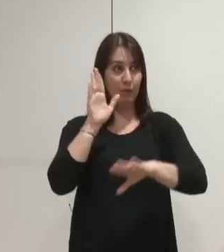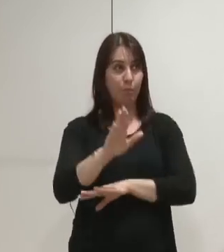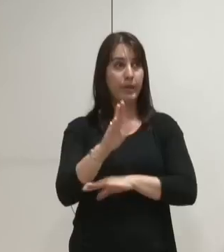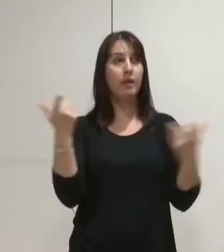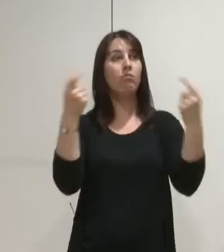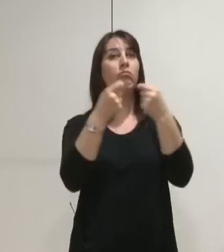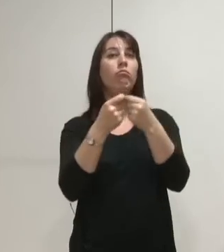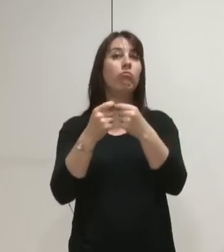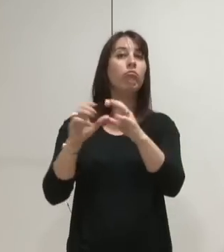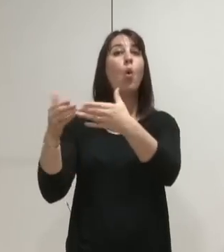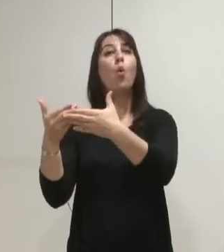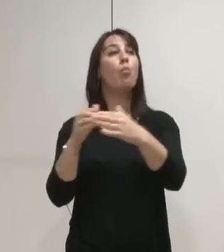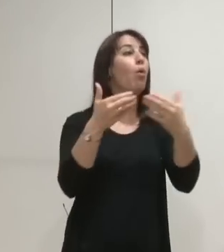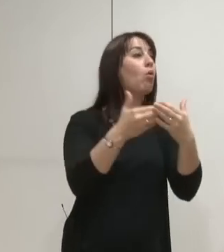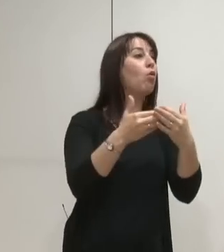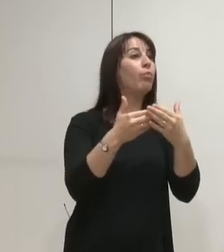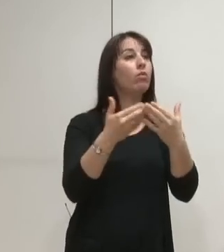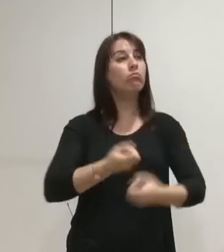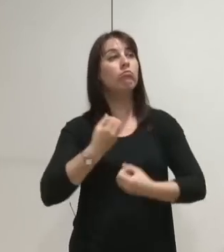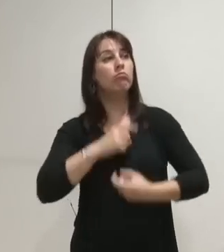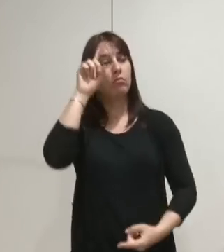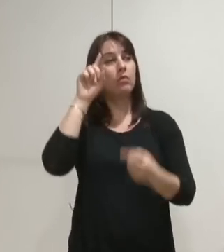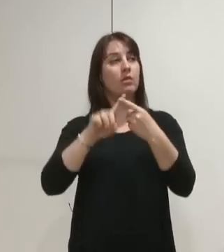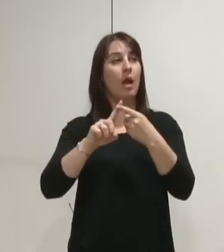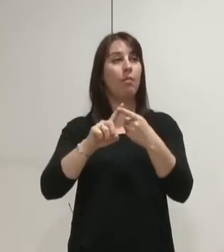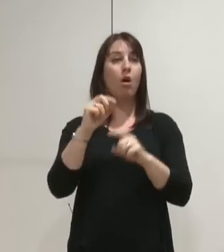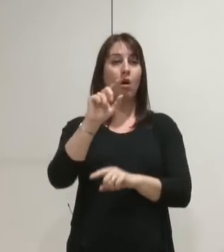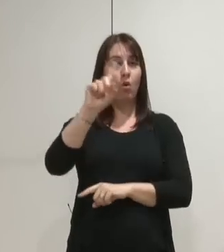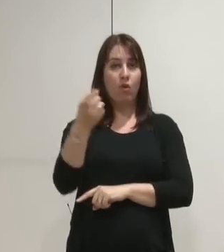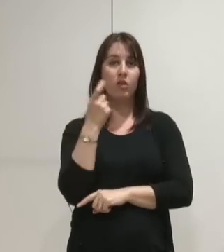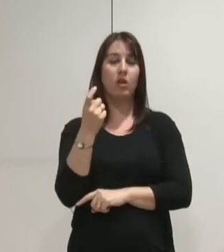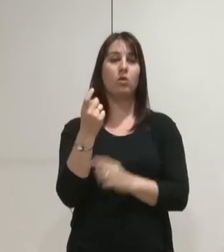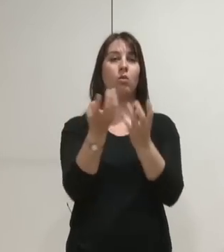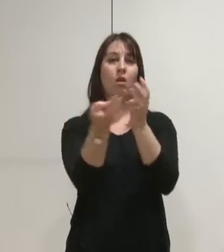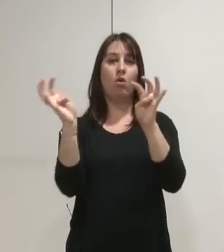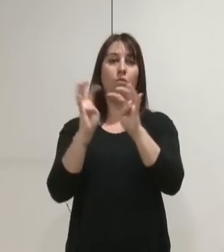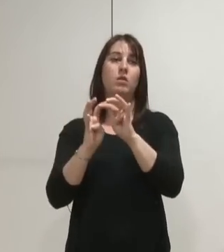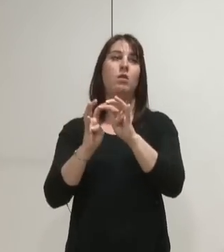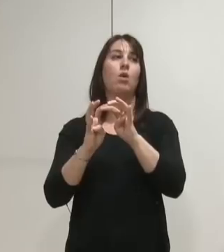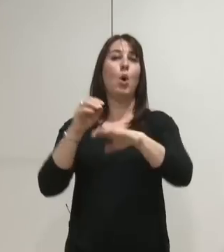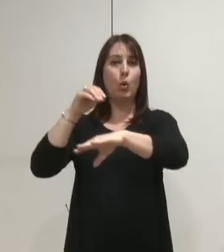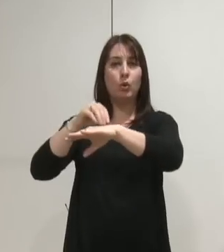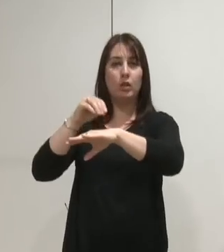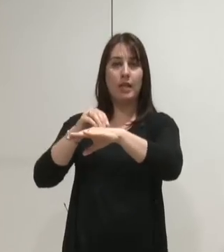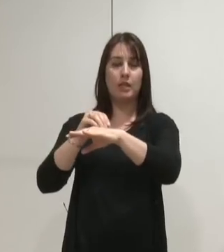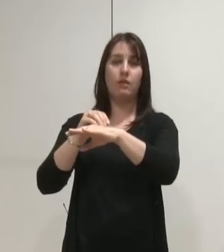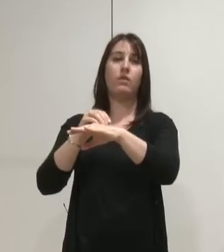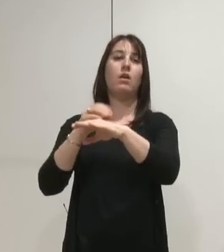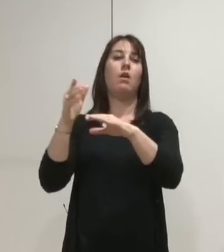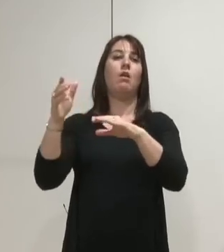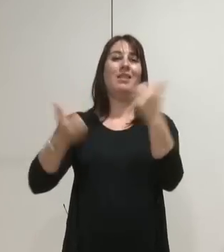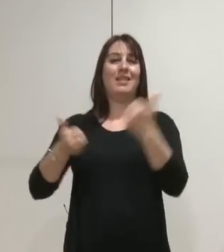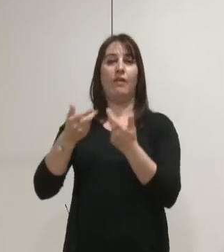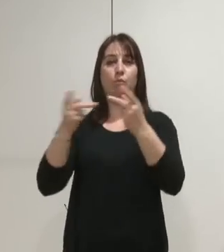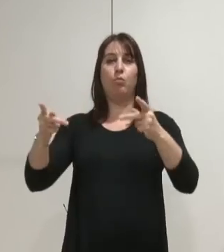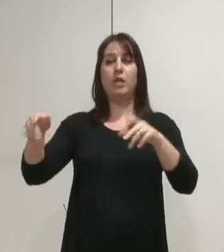groupe souhaite faire sur la convocation de la commission consultative des services publics locaux qui devra